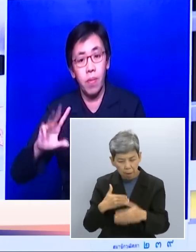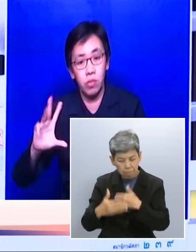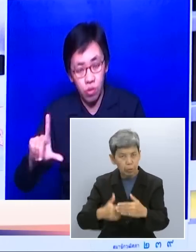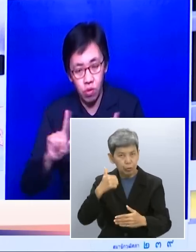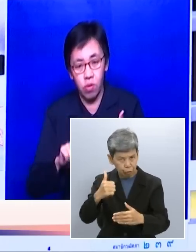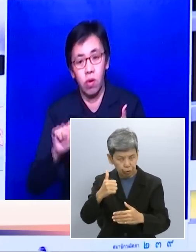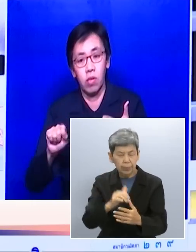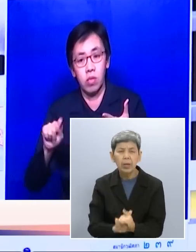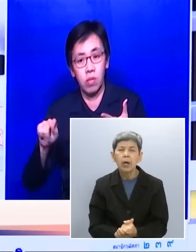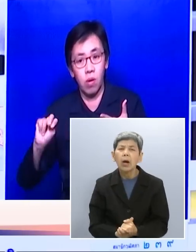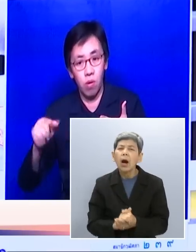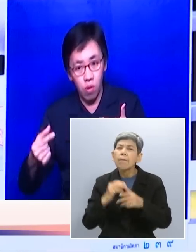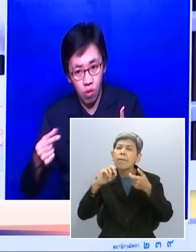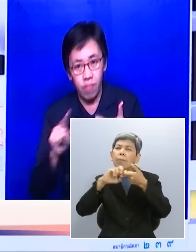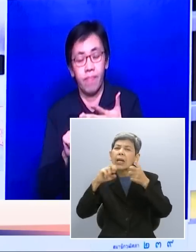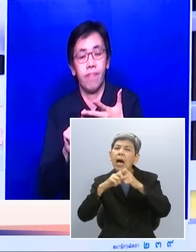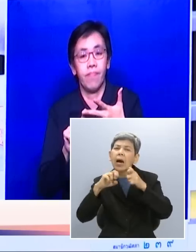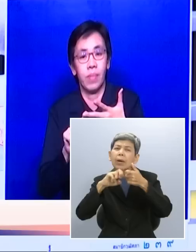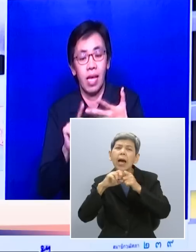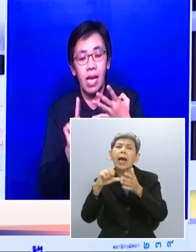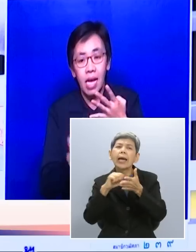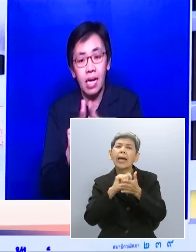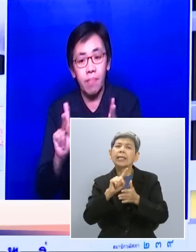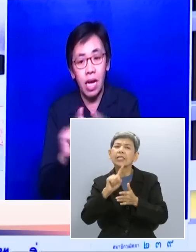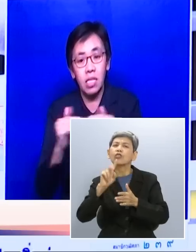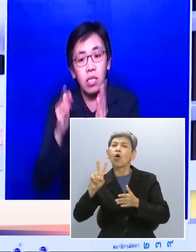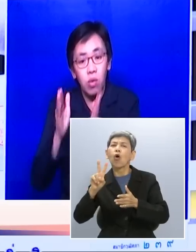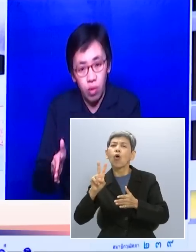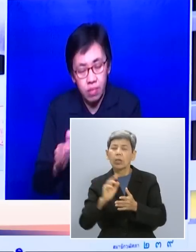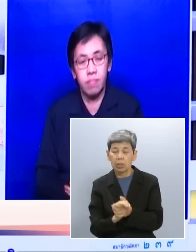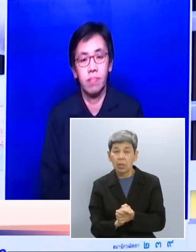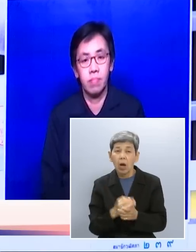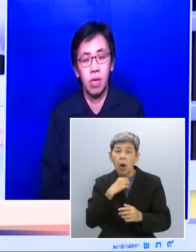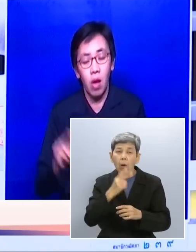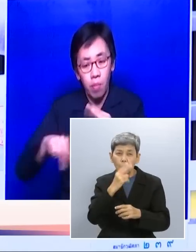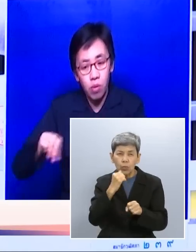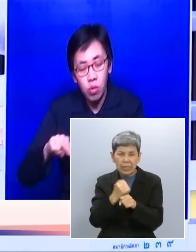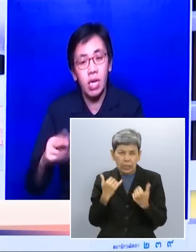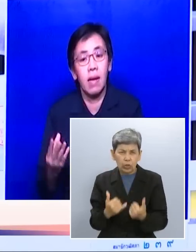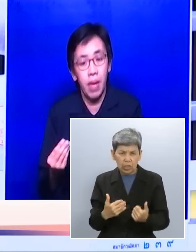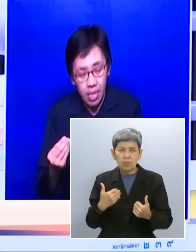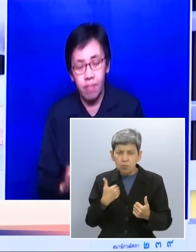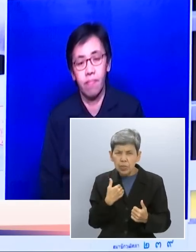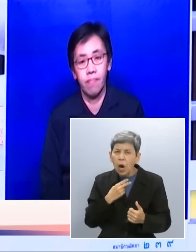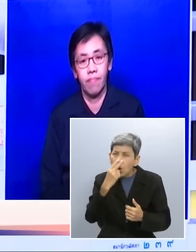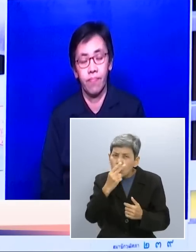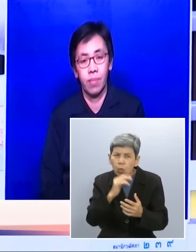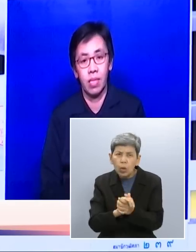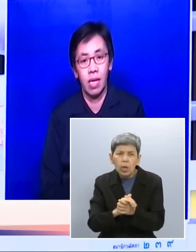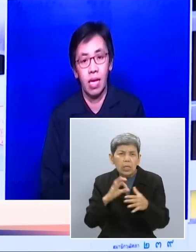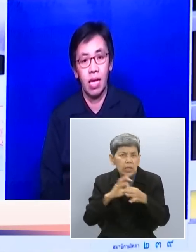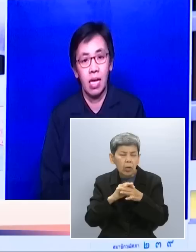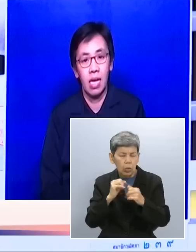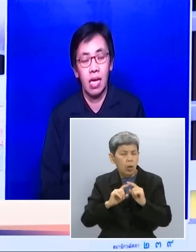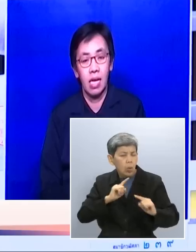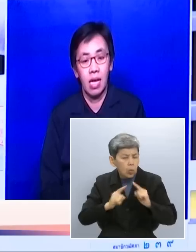ส่วนปัญหาเรื่องแก้ไขมาตรา 112คุณดิเรกฤทธิ์เนี่ยมองว่าเรื่องนี้ยังเป็นเรื่องที่ต้องผ่านกระบวนการ